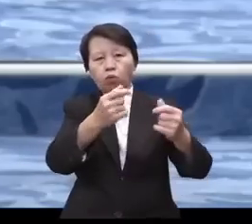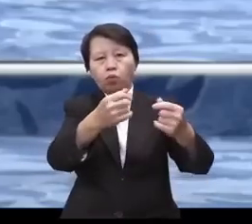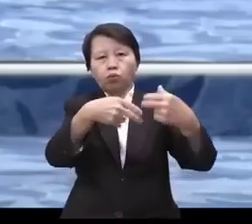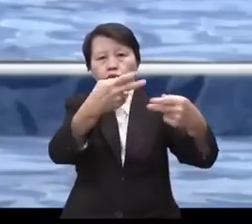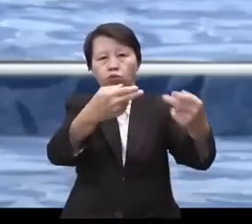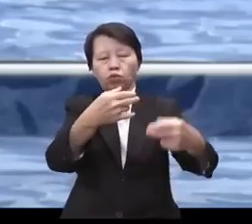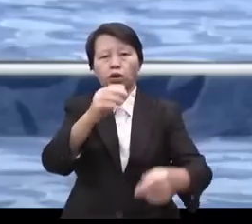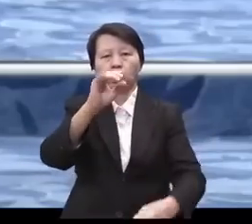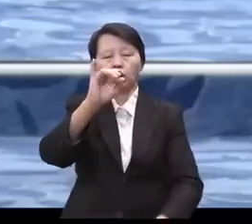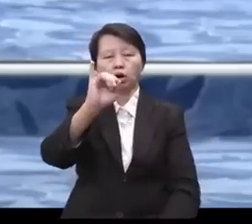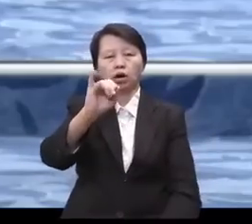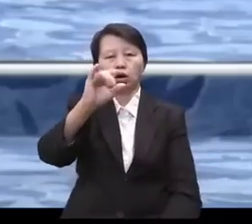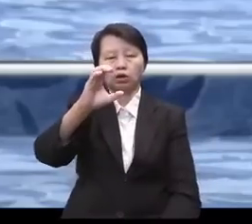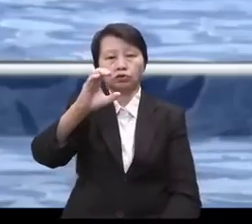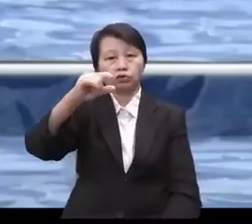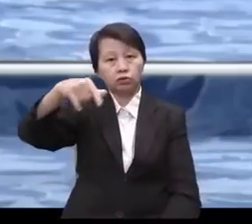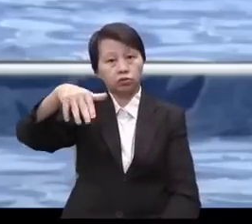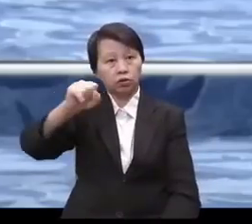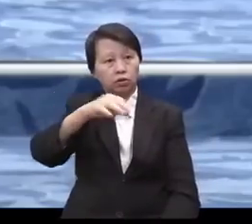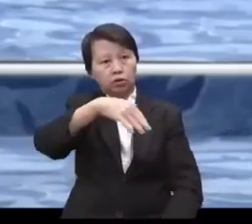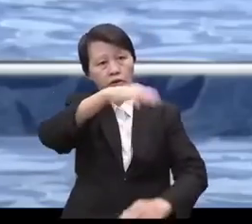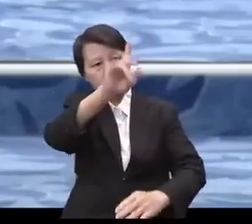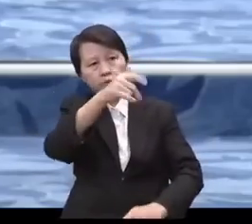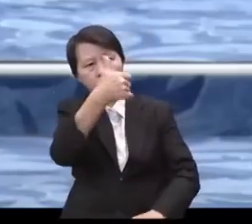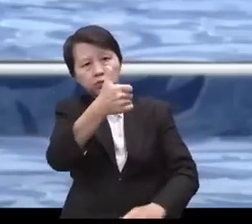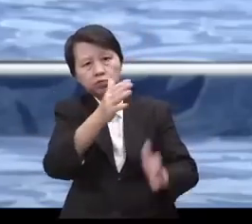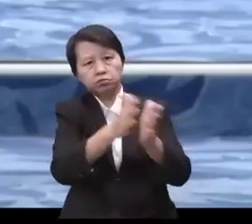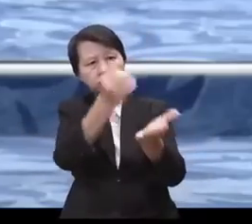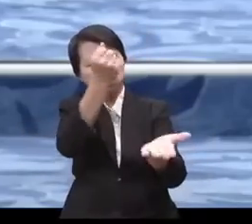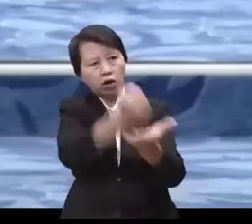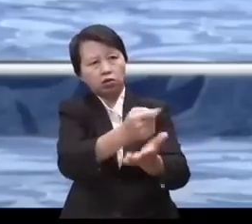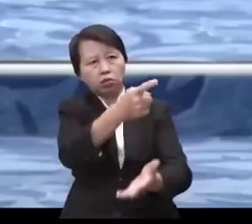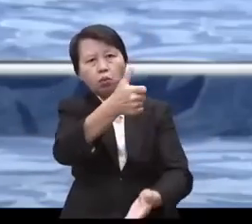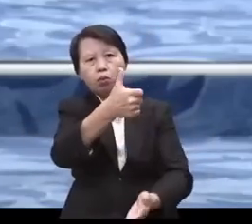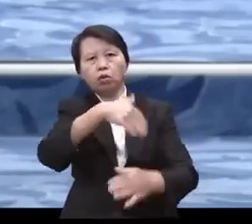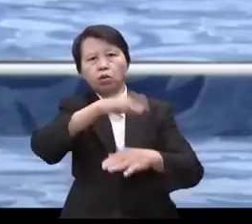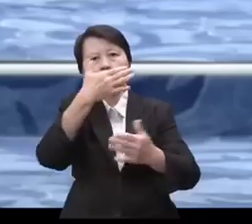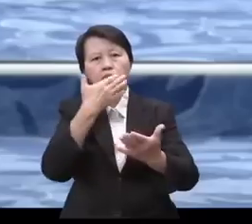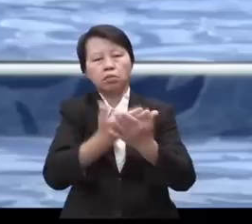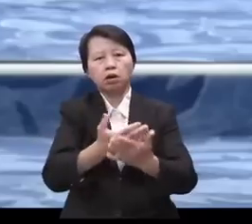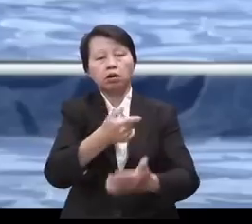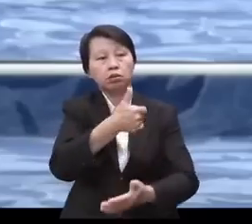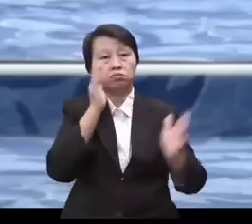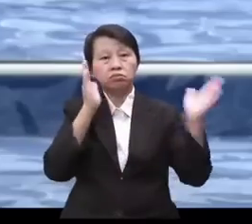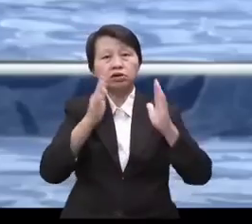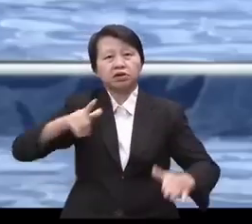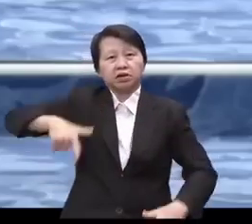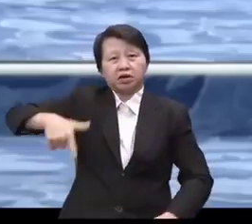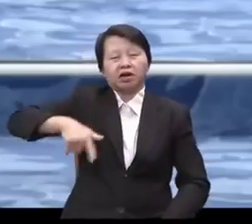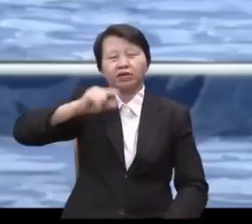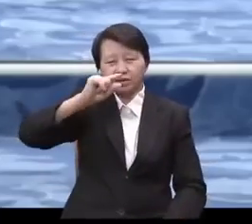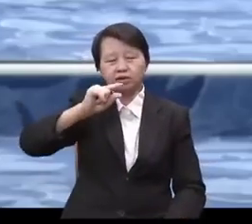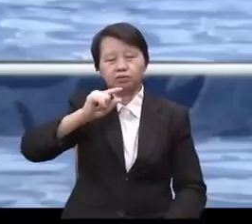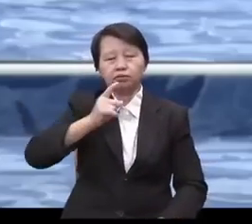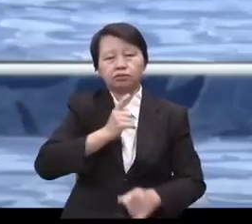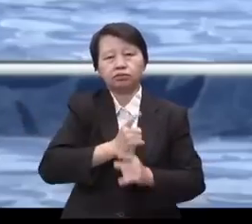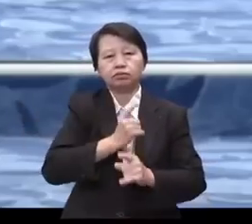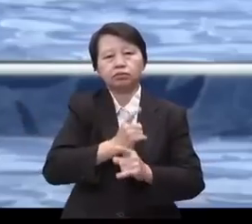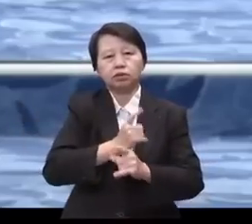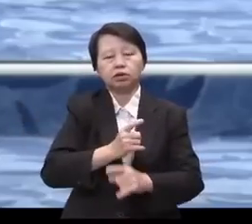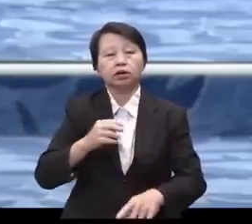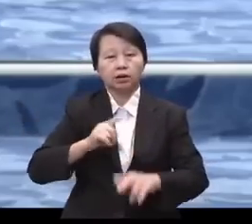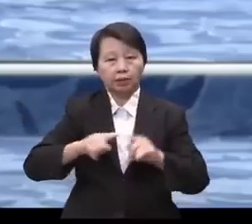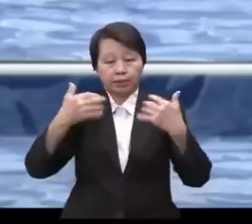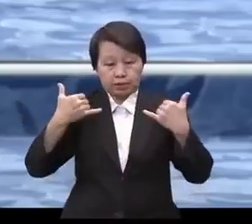dia lebih baik dan pejabat custom dan immigration lebih baik kerana kita agak lewat. Tapi kali ini seperti mana saya telah